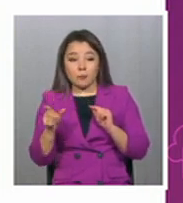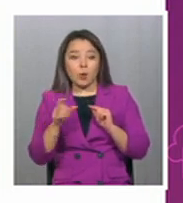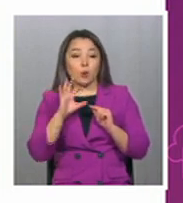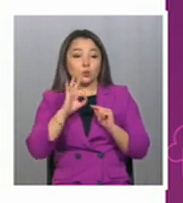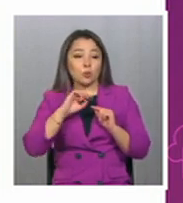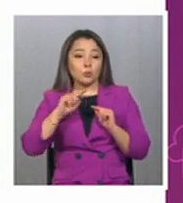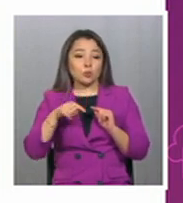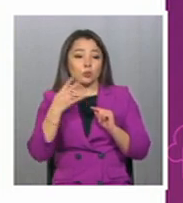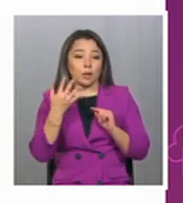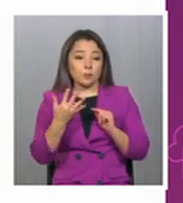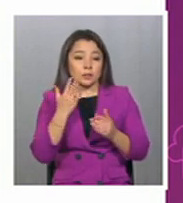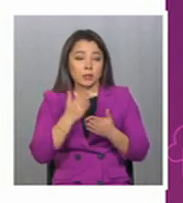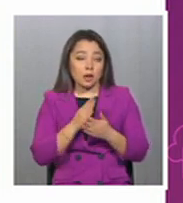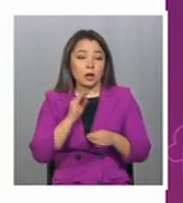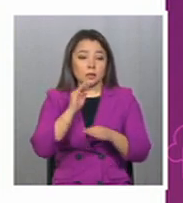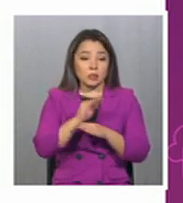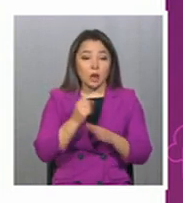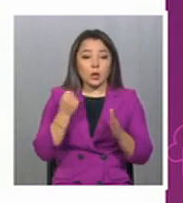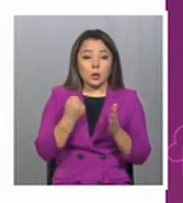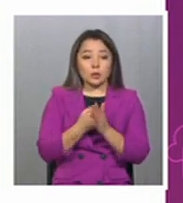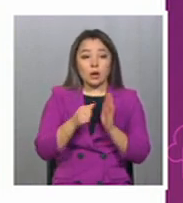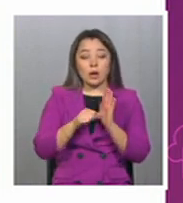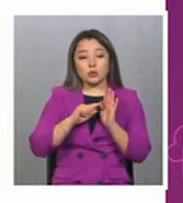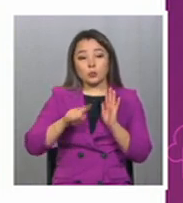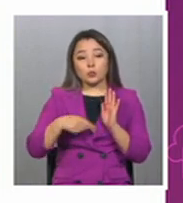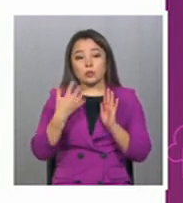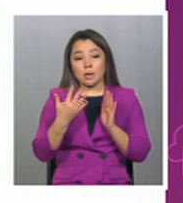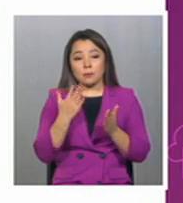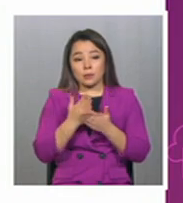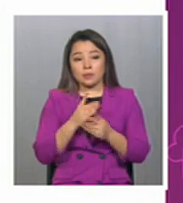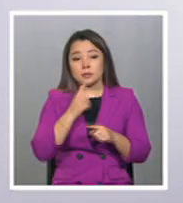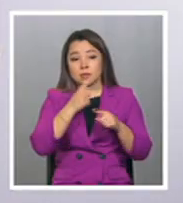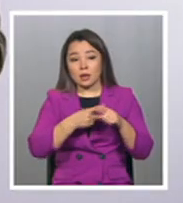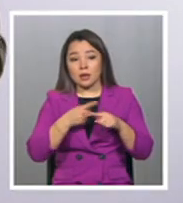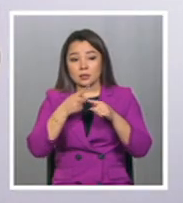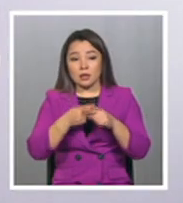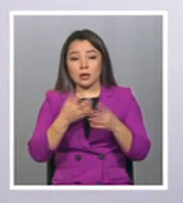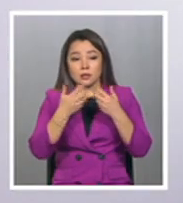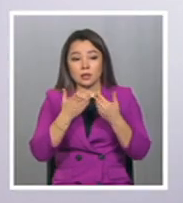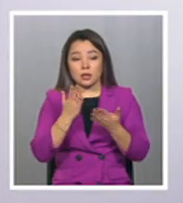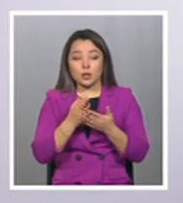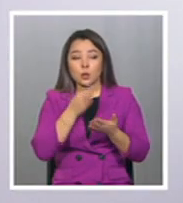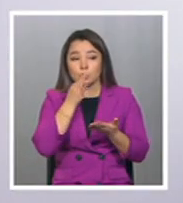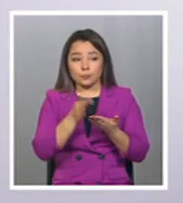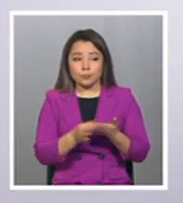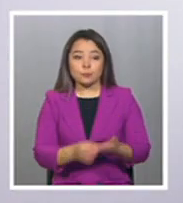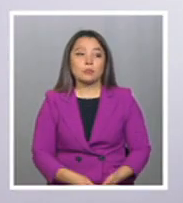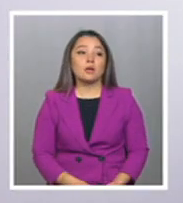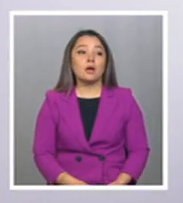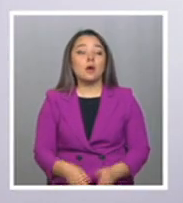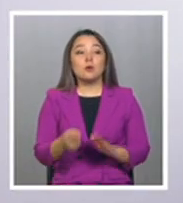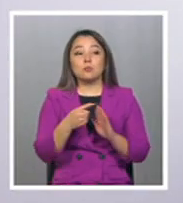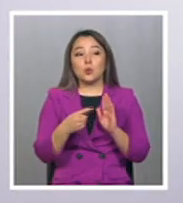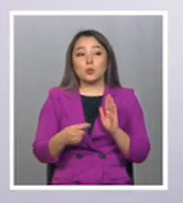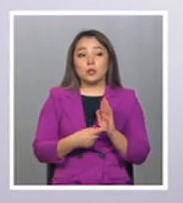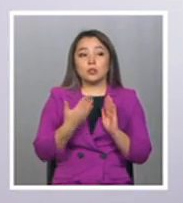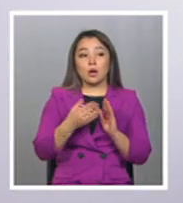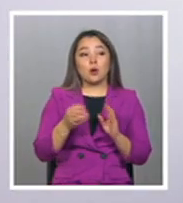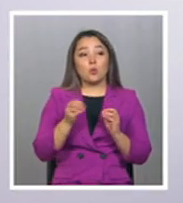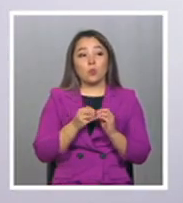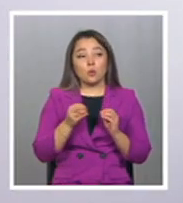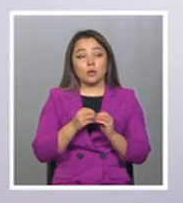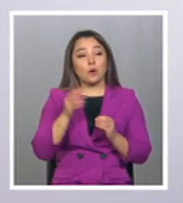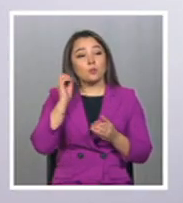қосып, 6.5-ке дейін дәлме-дәл сандарды қойып шықтық. Келесі тапсырма, бөліндіні 10-дық бөлшек